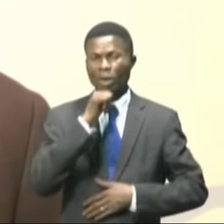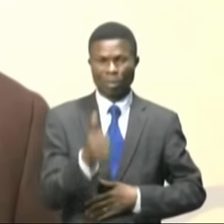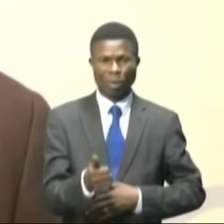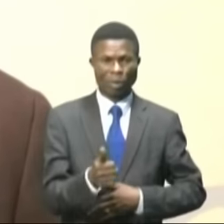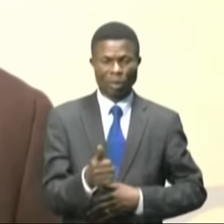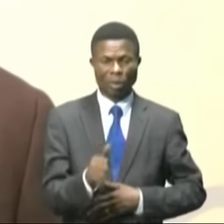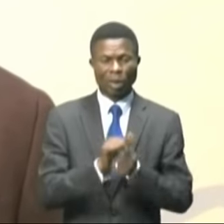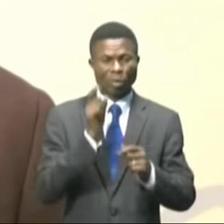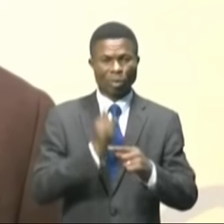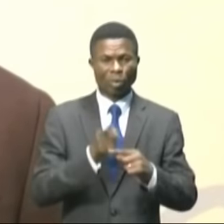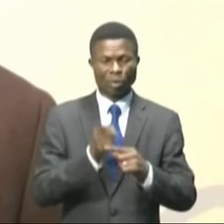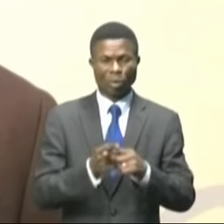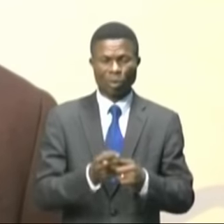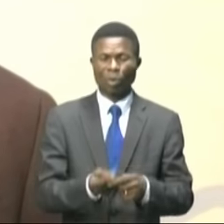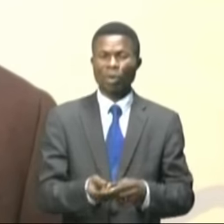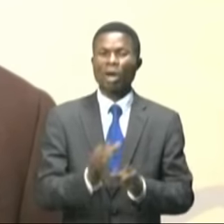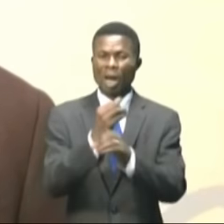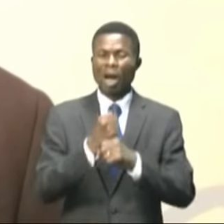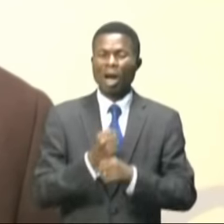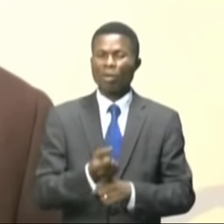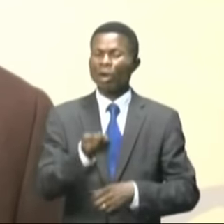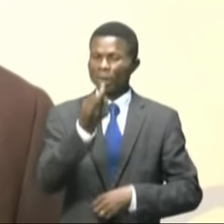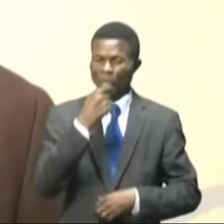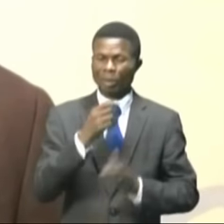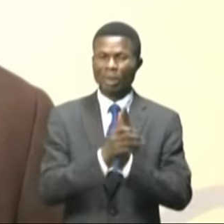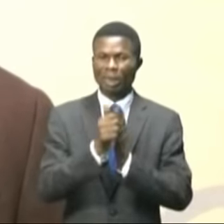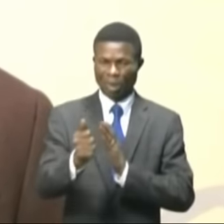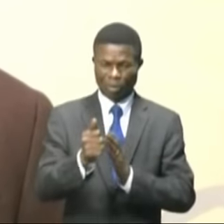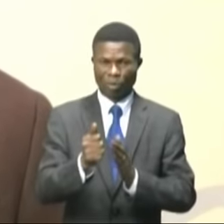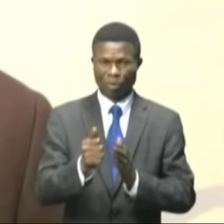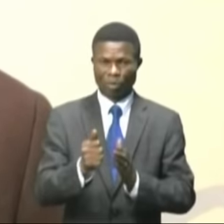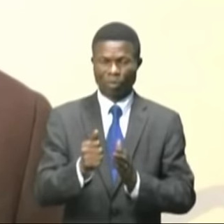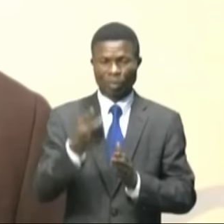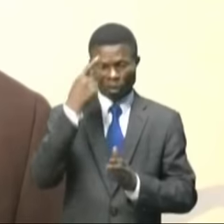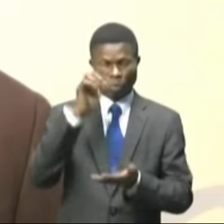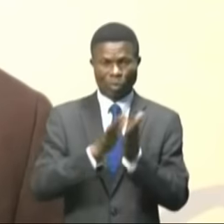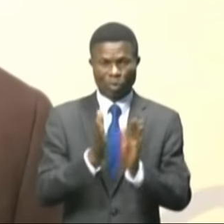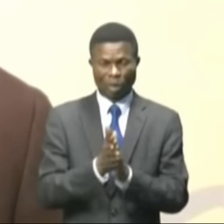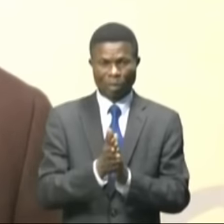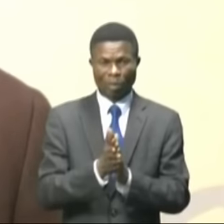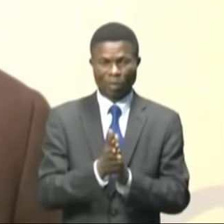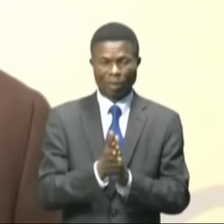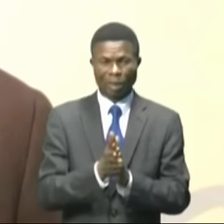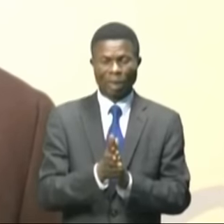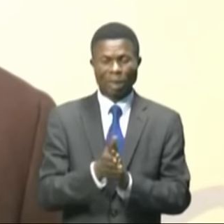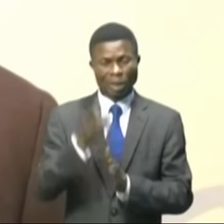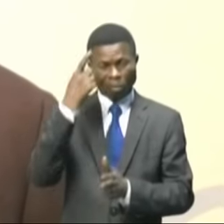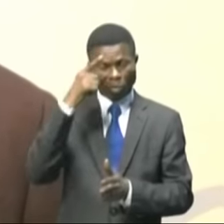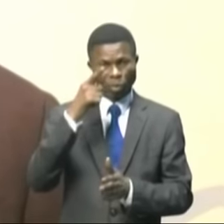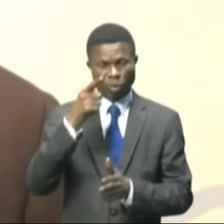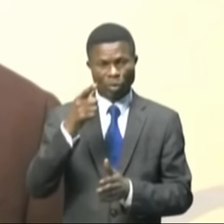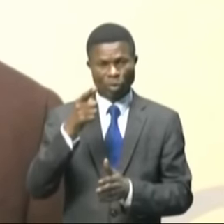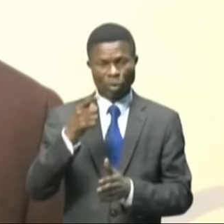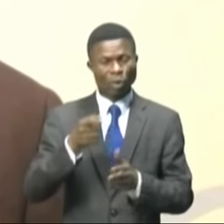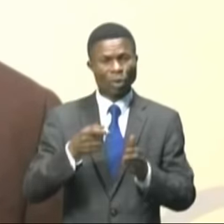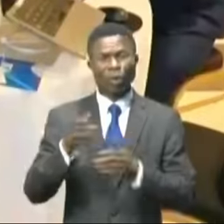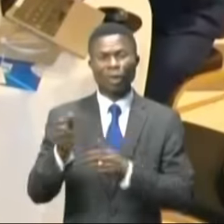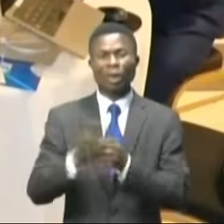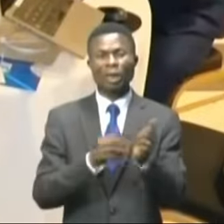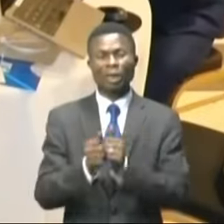des difficultés pour accéder aux soins, aux services de qualité, et pour que cela ne puisse pas aussi l'amener à la ruine